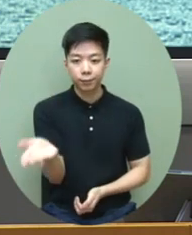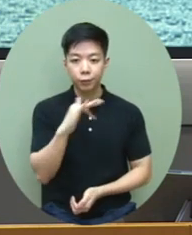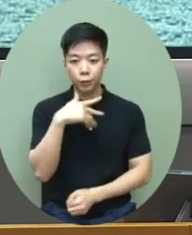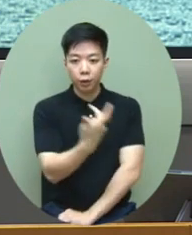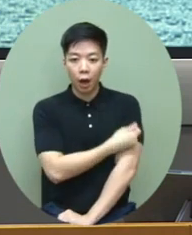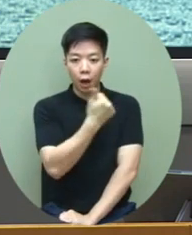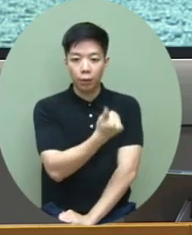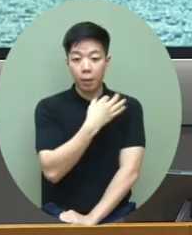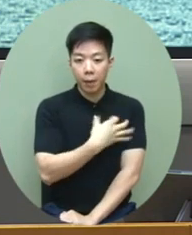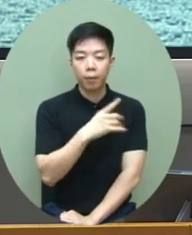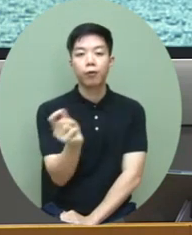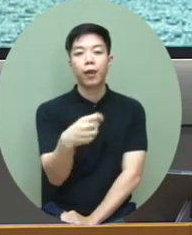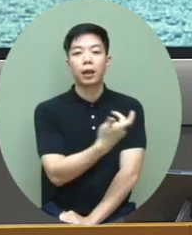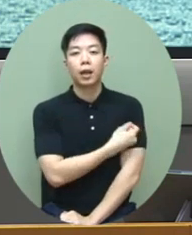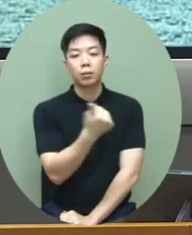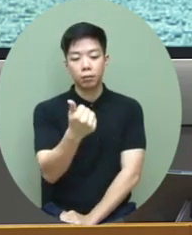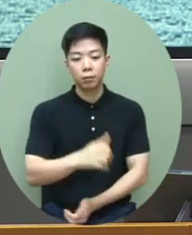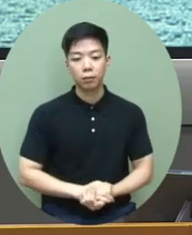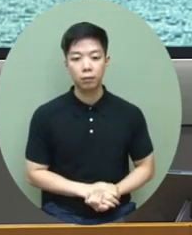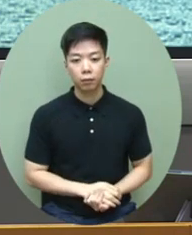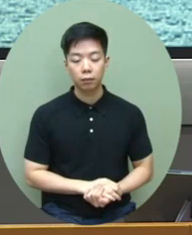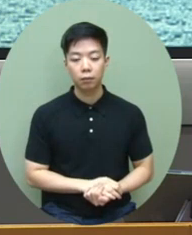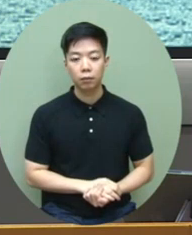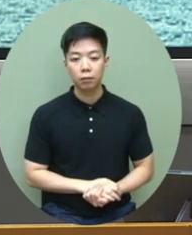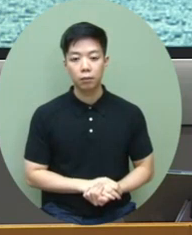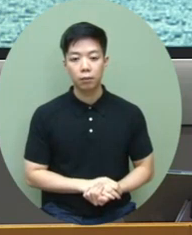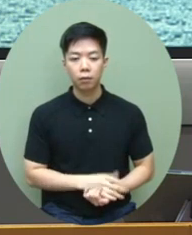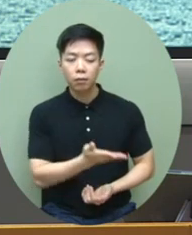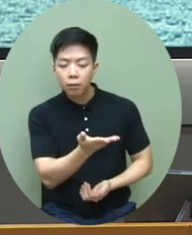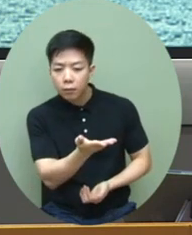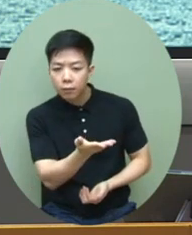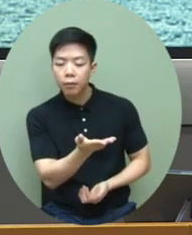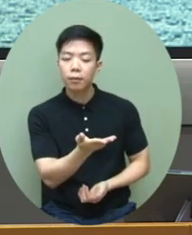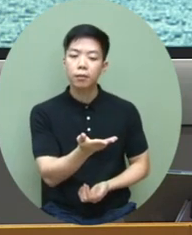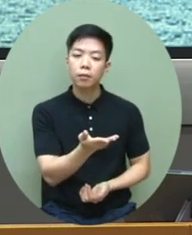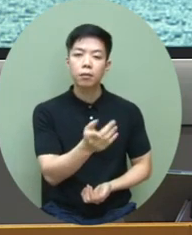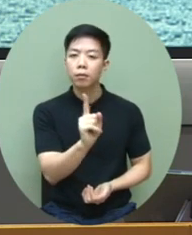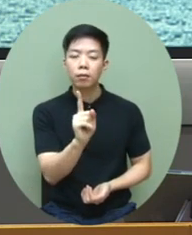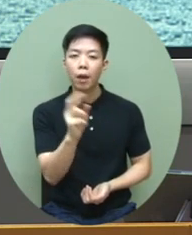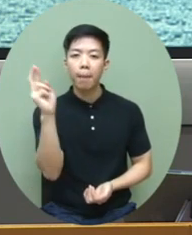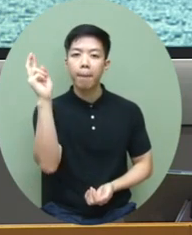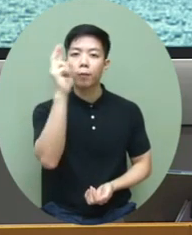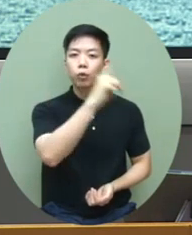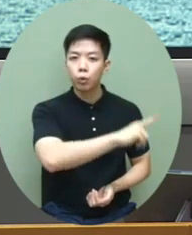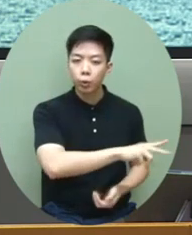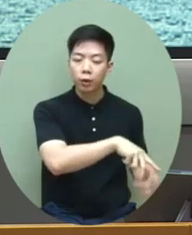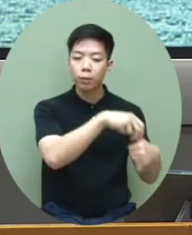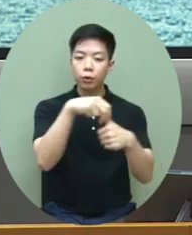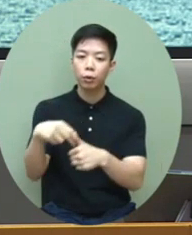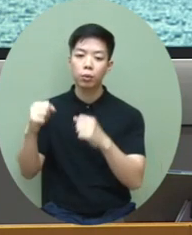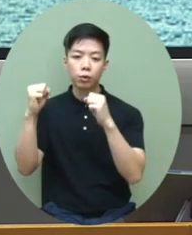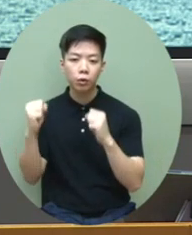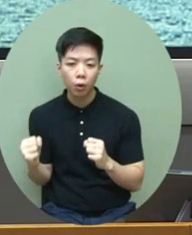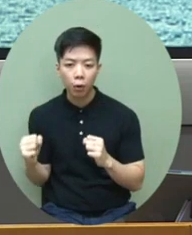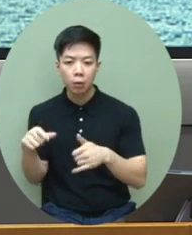打齊針咧都要盡快去打針咯。我唔知道你講嗰個送咗去竹篙灣個個